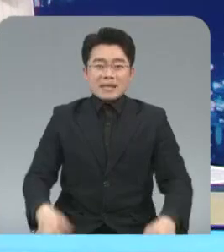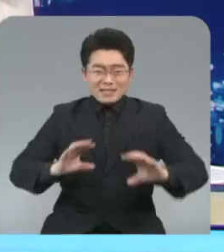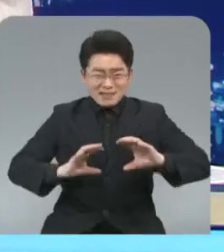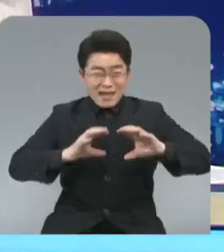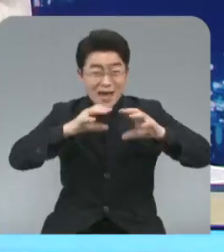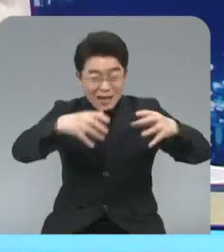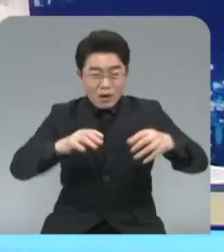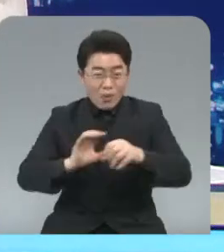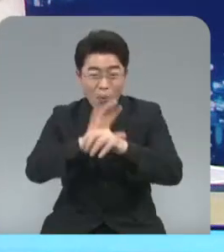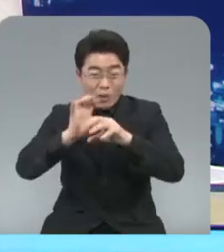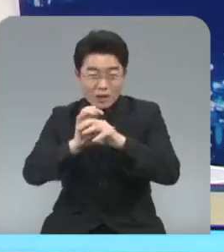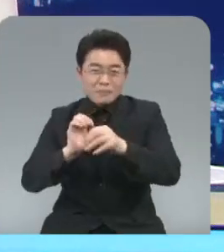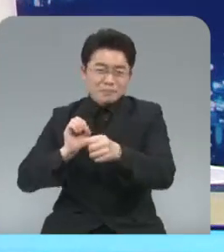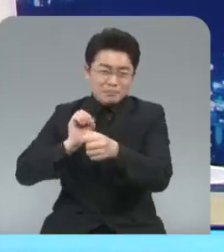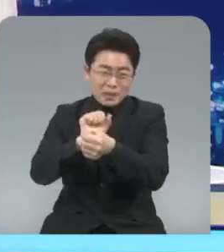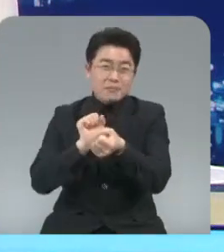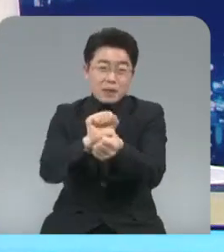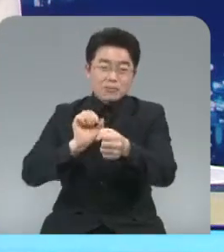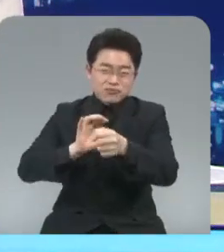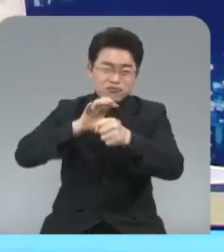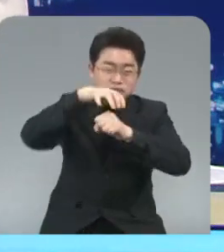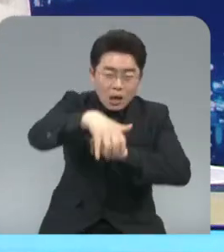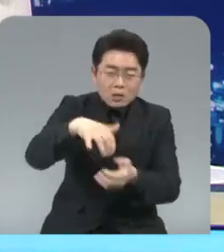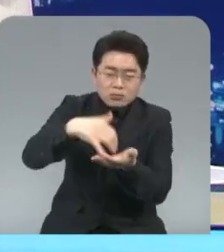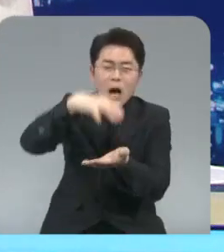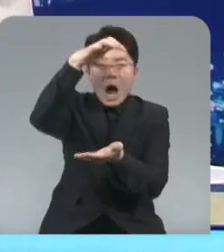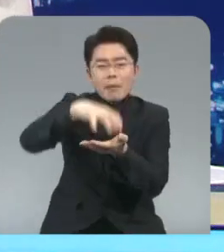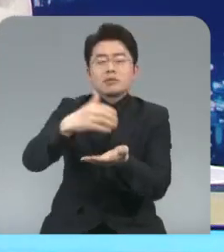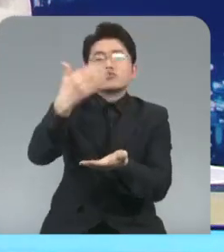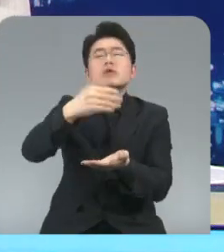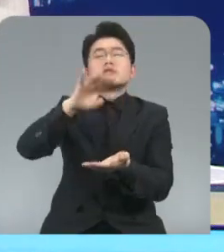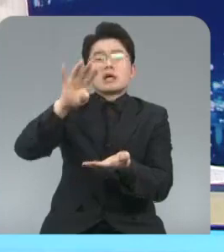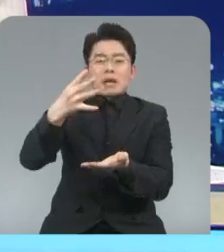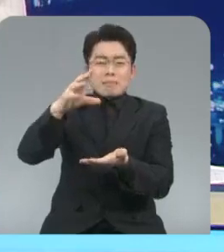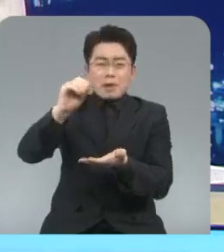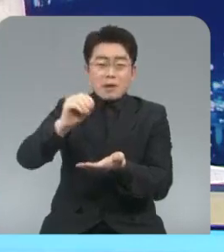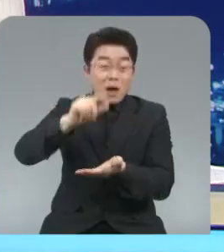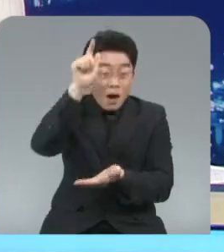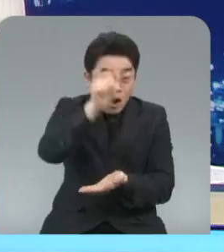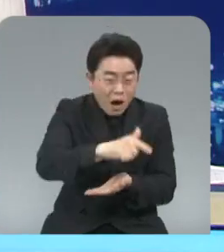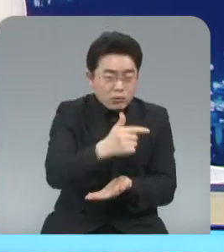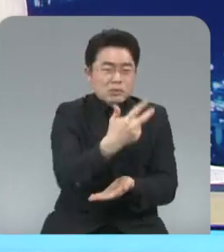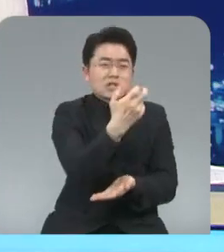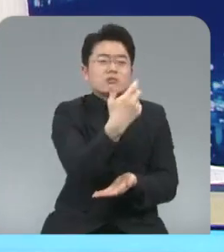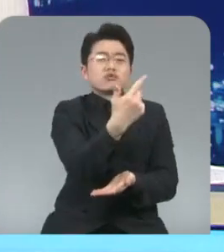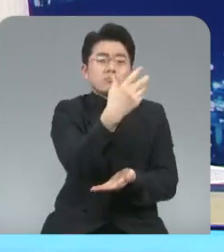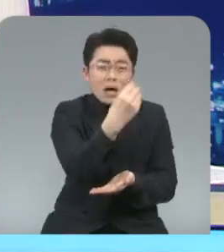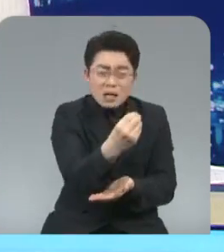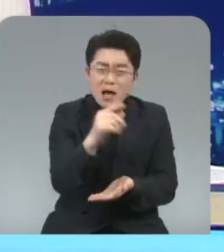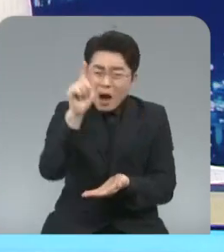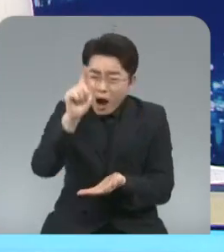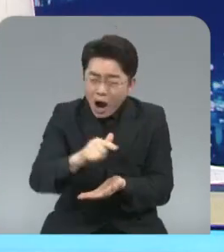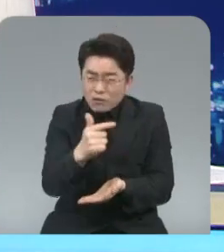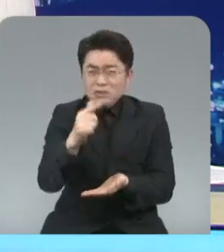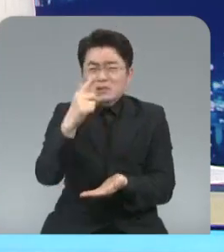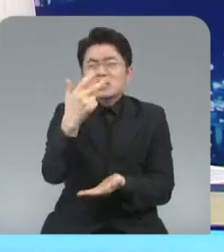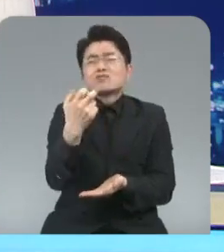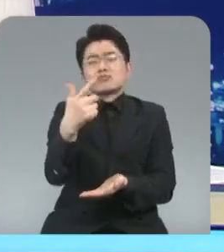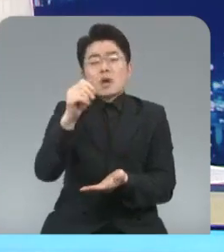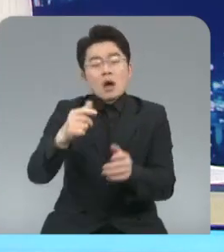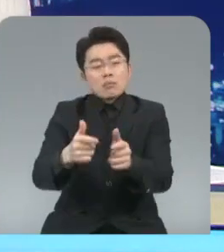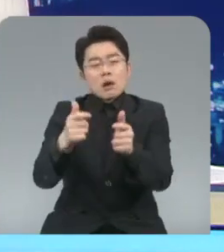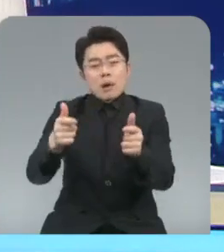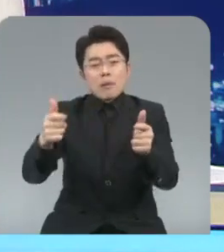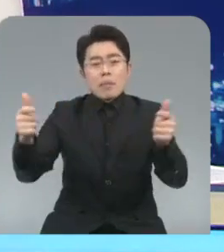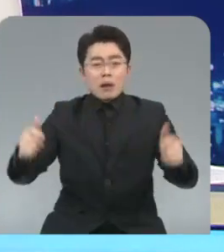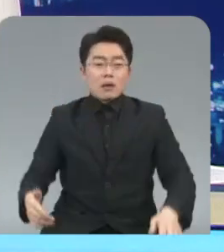전 세계 코로나19 누적 확진자는 9,400만 명으로 하루 76만 명 규모로 늘고 있습니다. 지난달